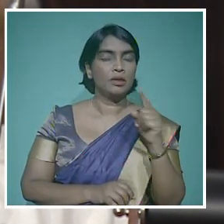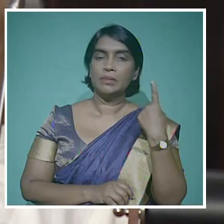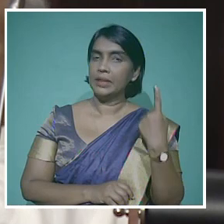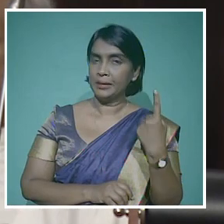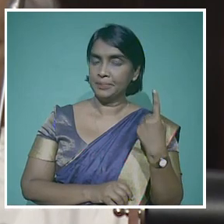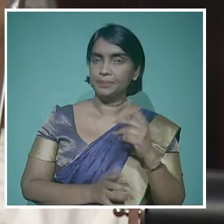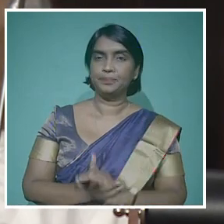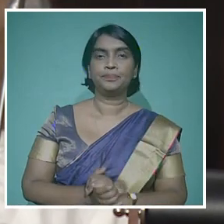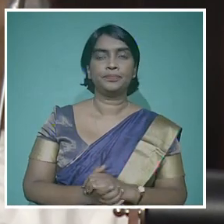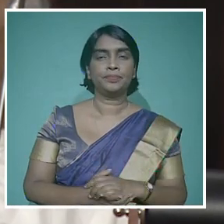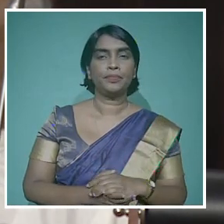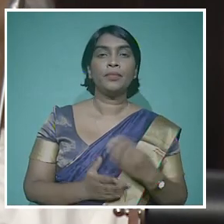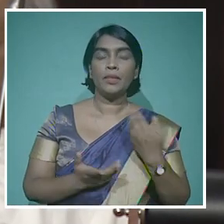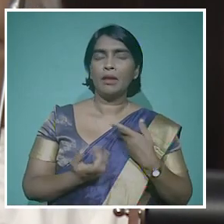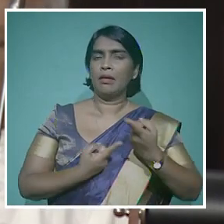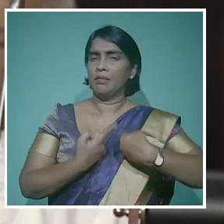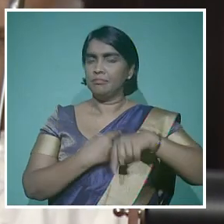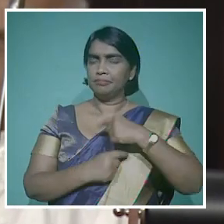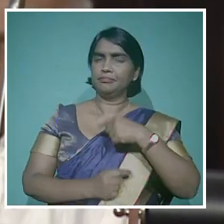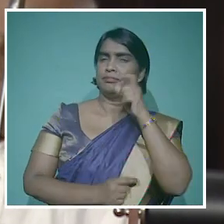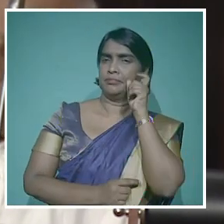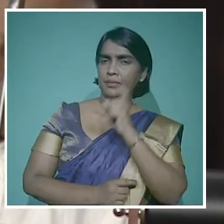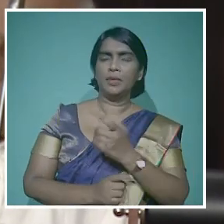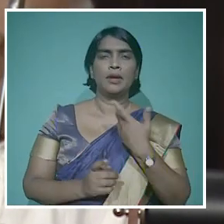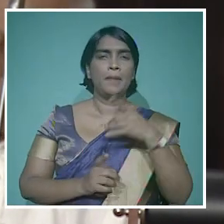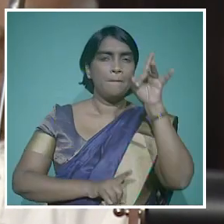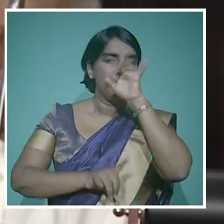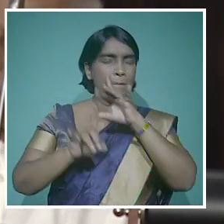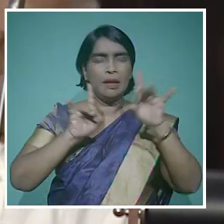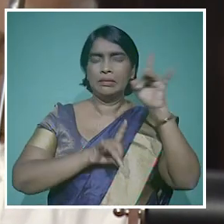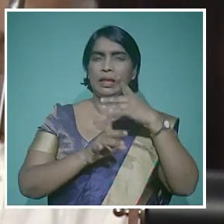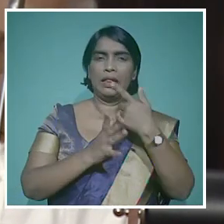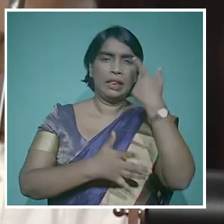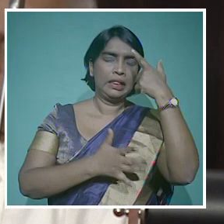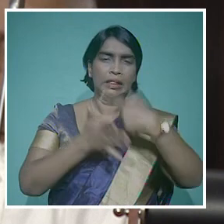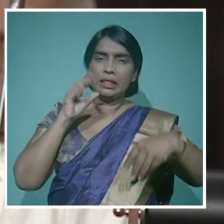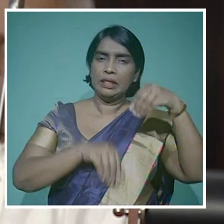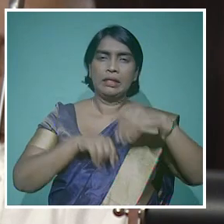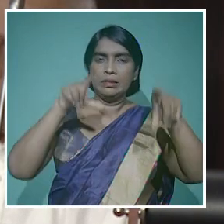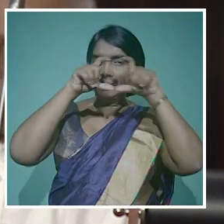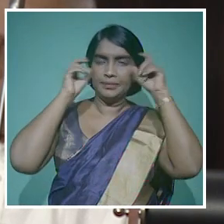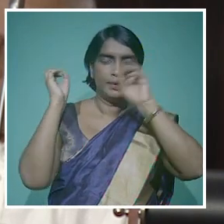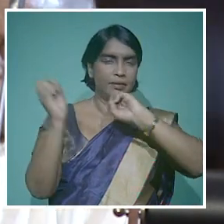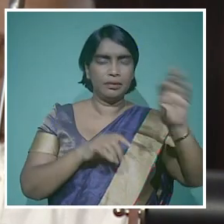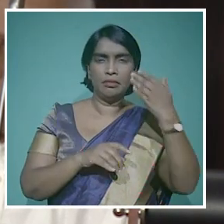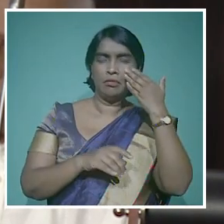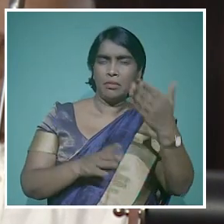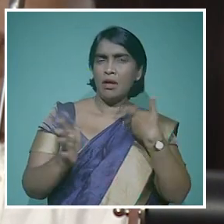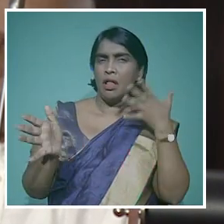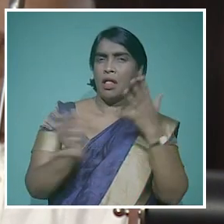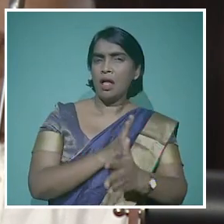3.1යි. අපි ආපසු හැදී බලමු. පාට පාට දේශපාලන කණ්ණාඩි ගලවා බලමු. අපට වැරදුනේ